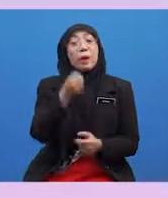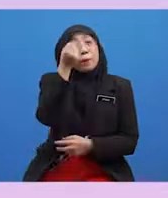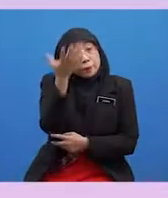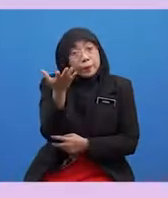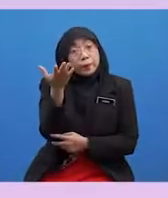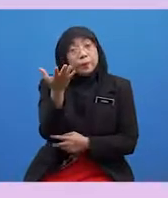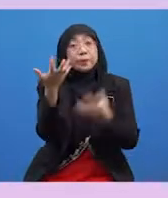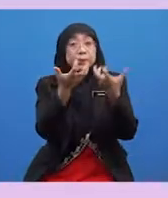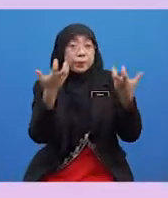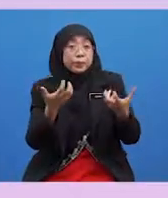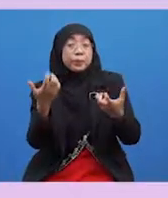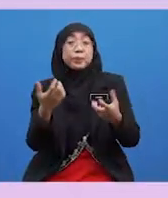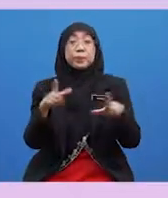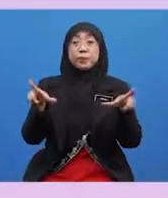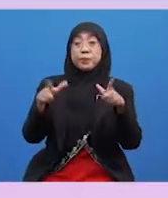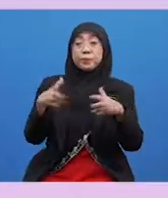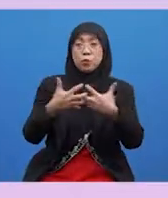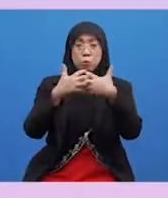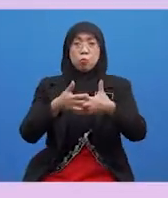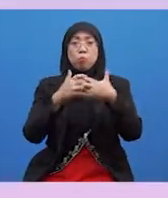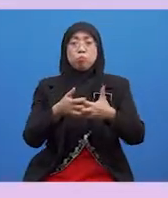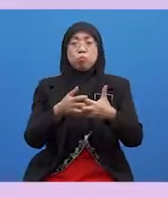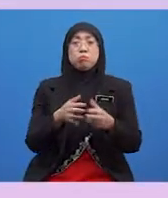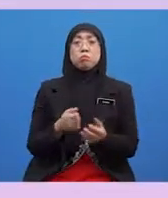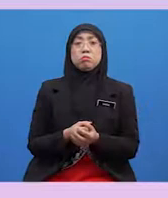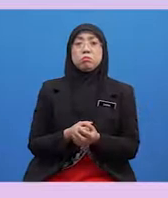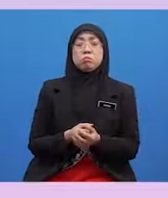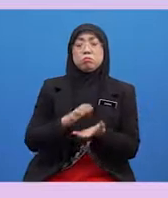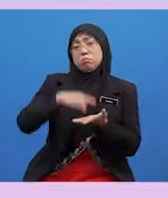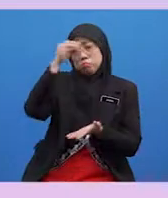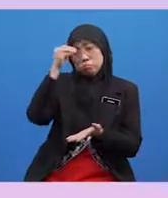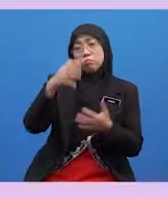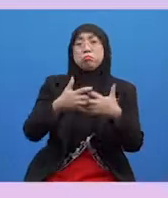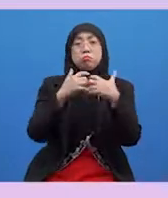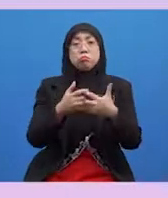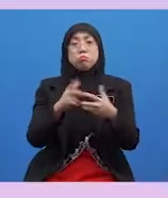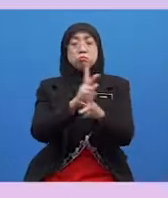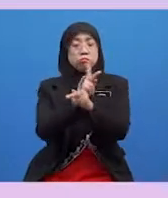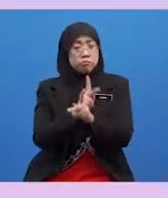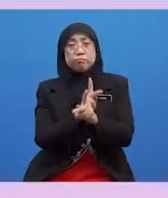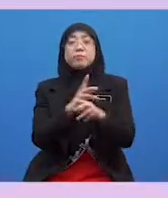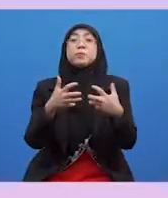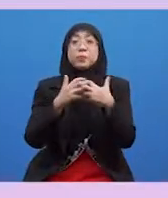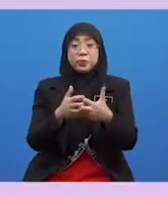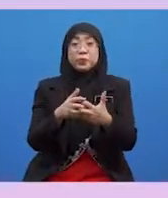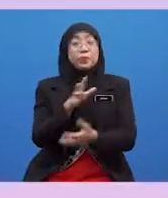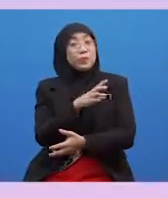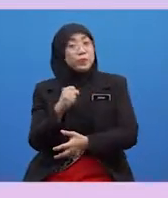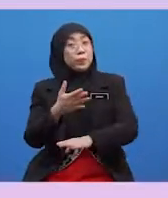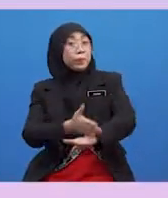menyatakan kategori lakuan motor seperti pembelajaran motor, kawalan motor dan perkembangan